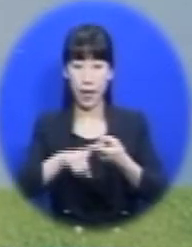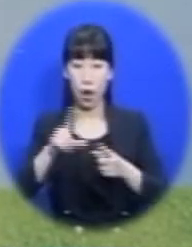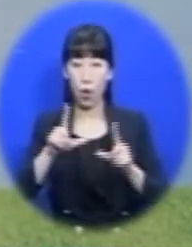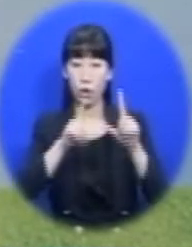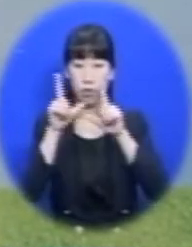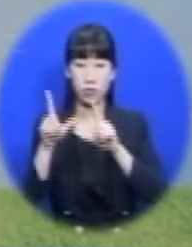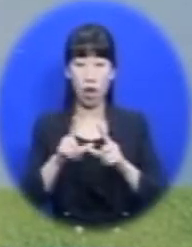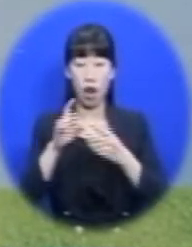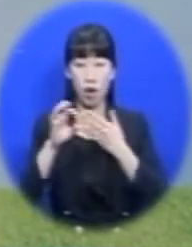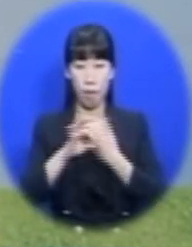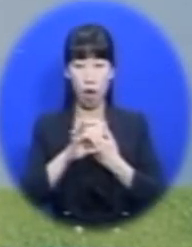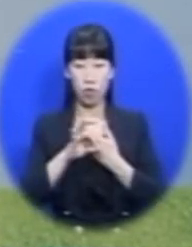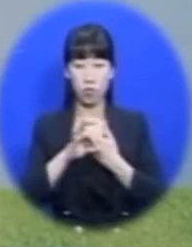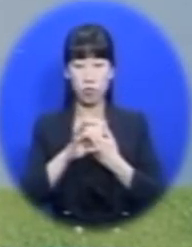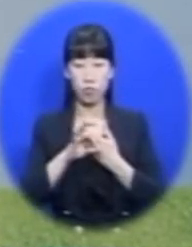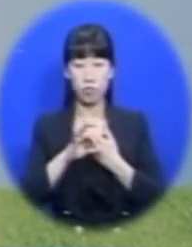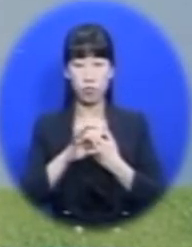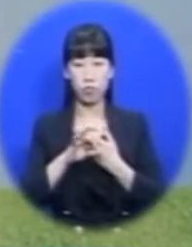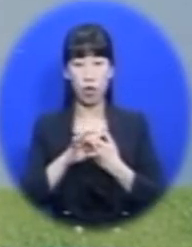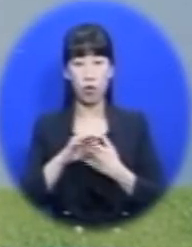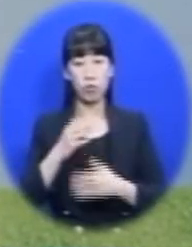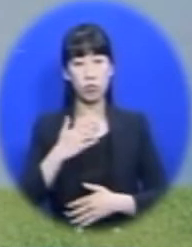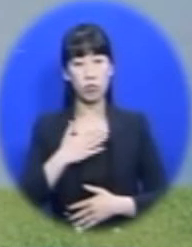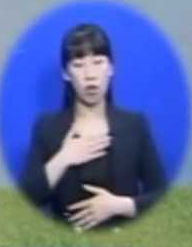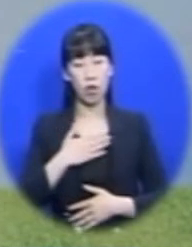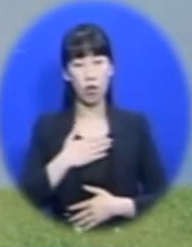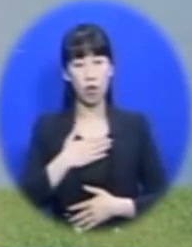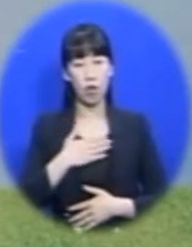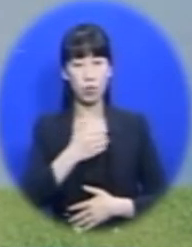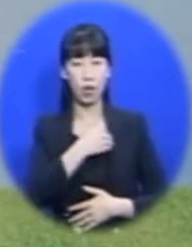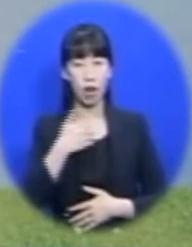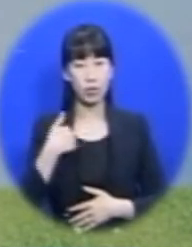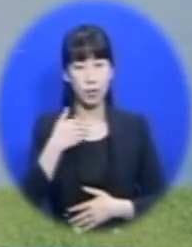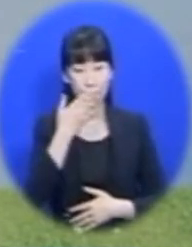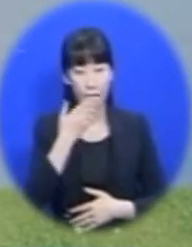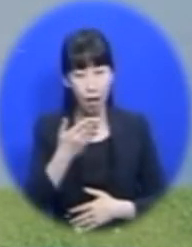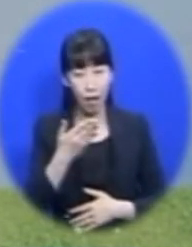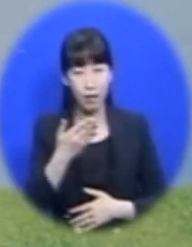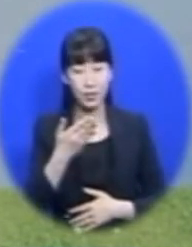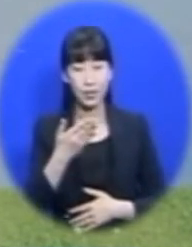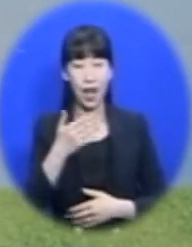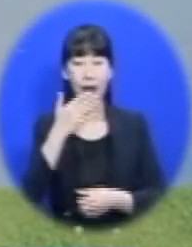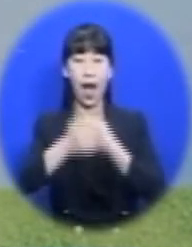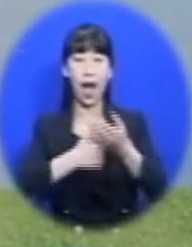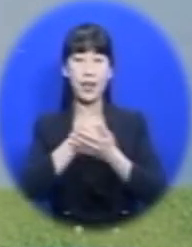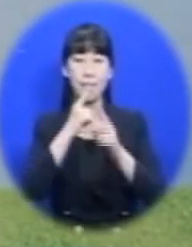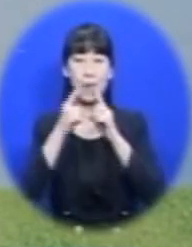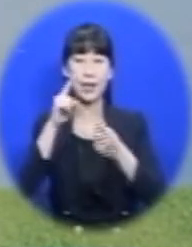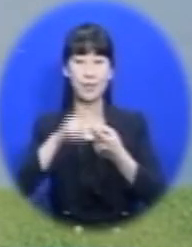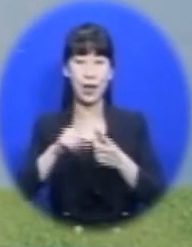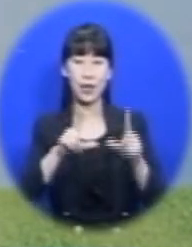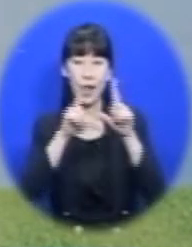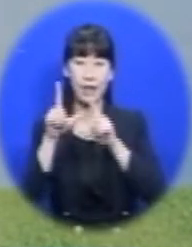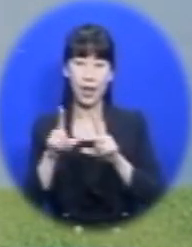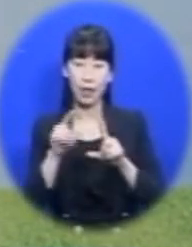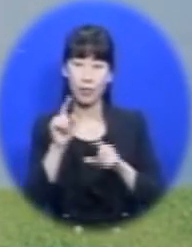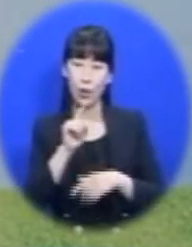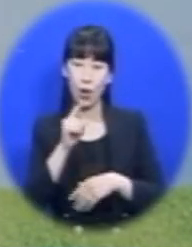세상에서 견뎌낼 수나 있을까요? 그럴 정도로 하나님의 말씀대로 산다는 것은 어리석게도